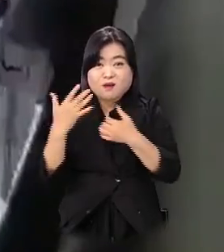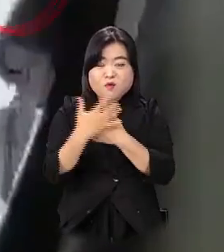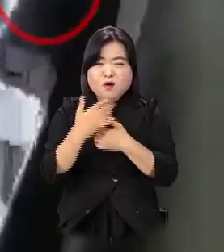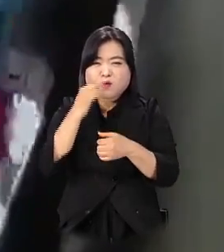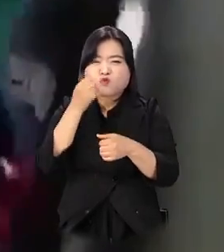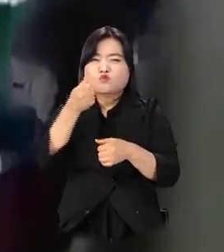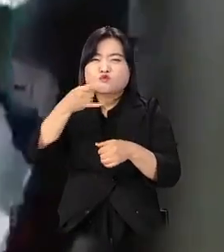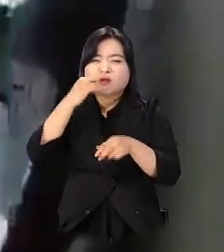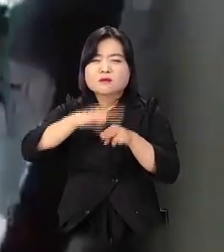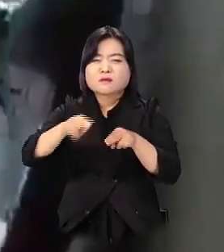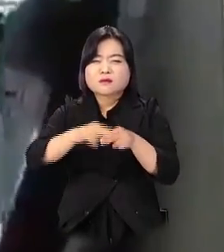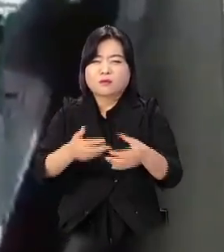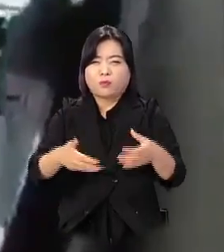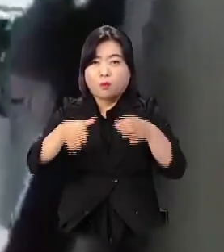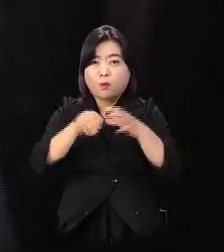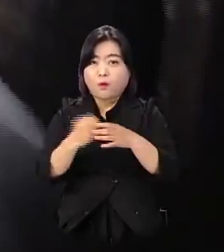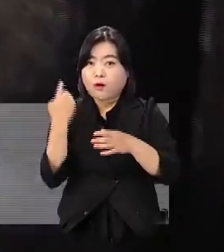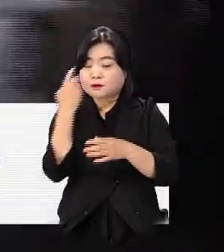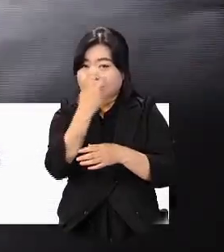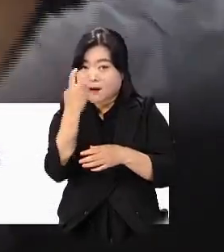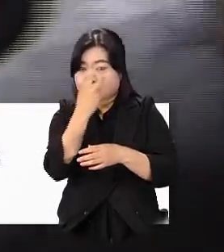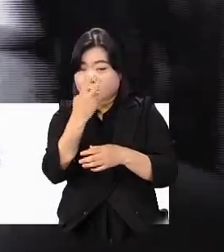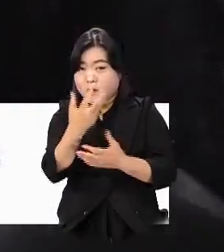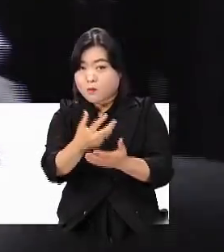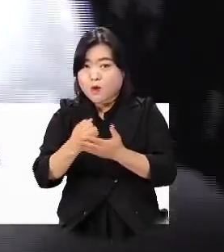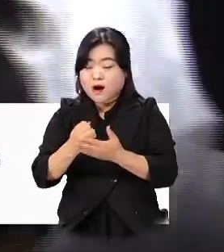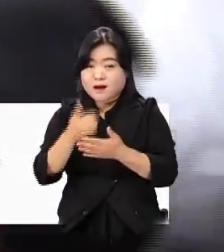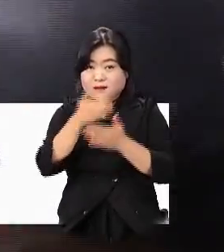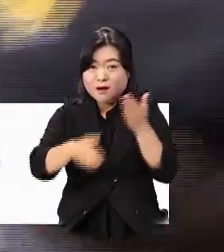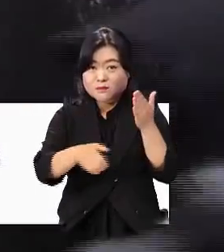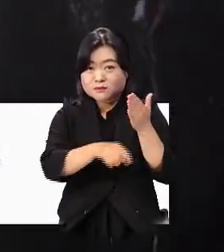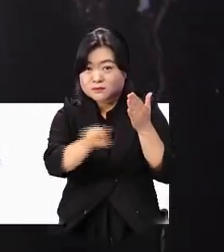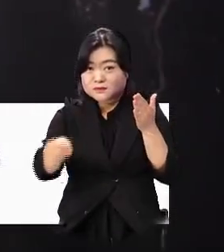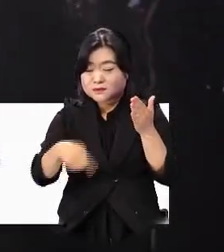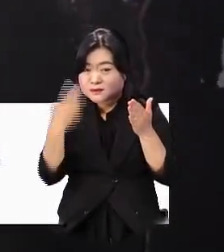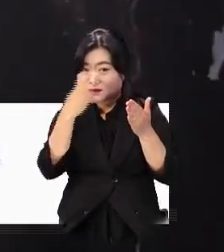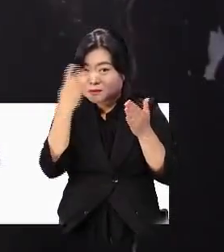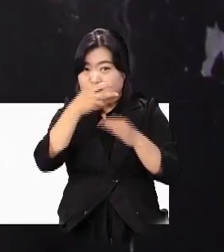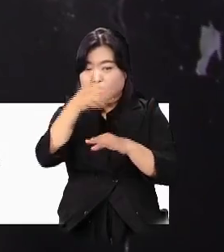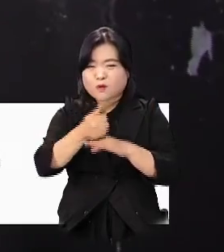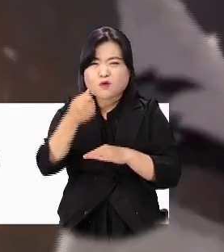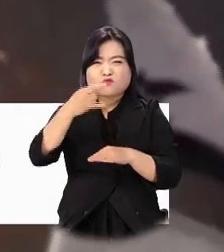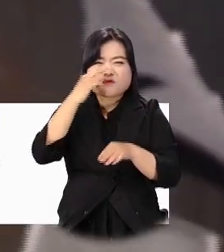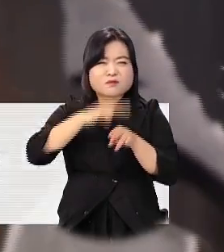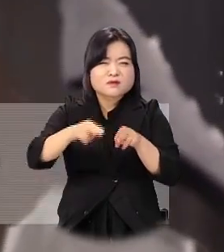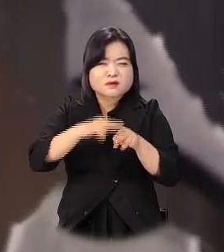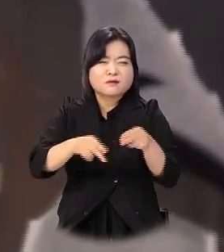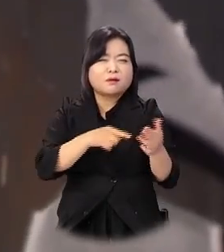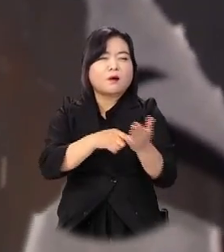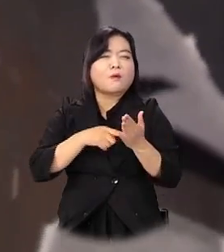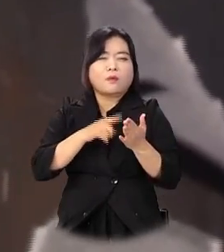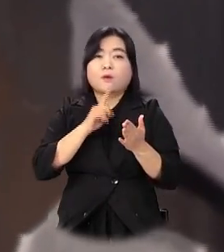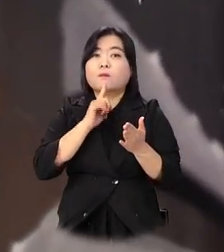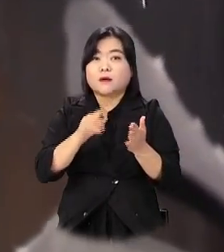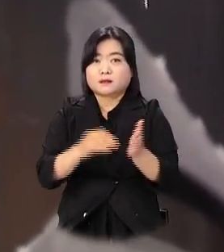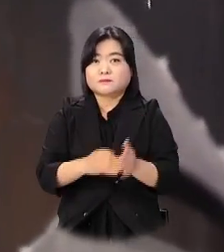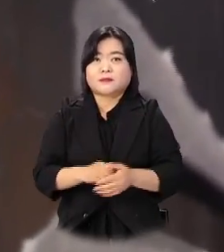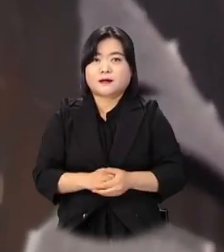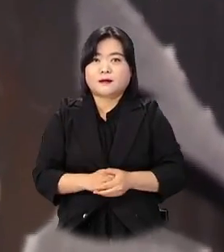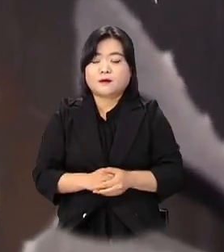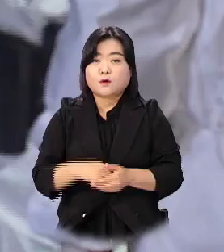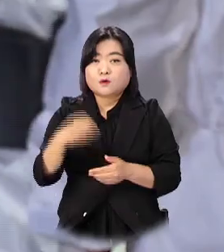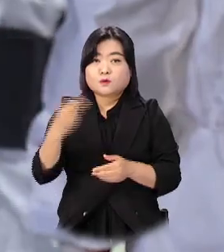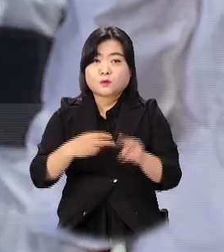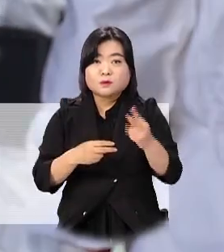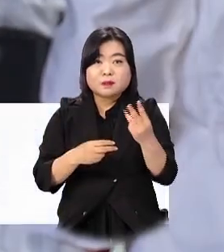휘발유통이었습니다. 경찰은 어제 현장 감식으로 확보한 잔해물을 감정한 결과 휘발유 성분이 검출됐다고 밝혔습니다.